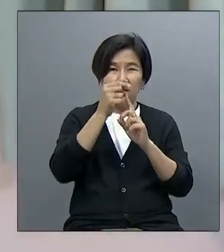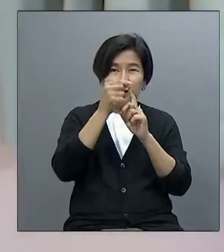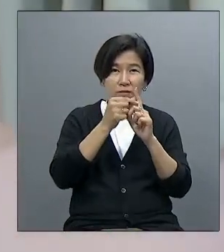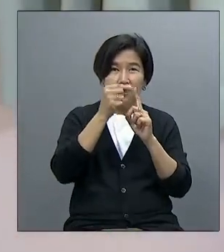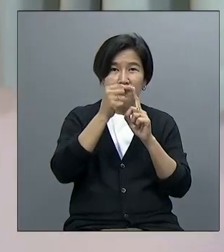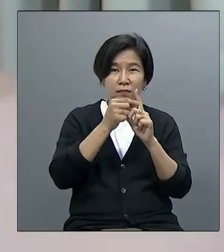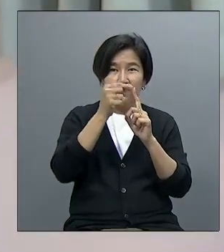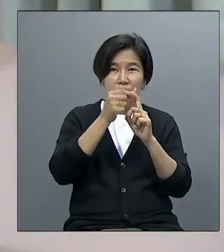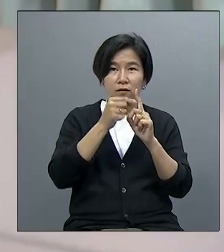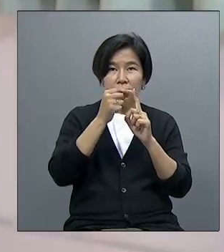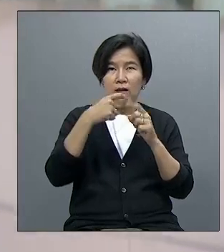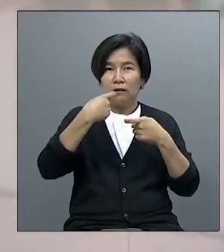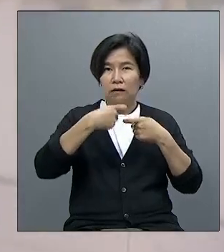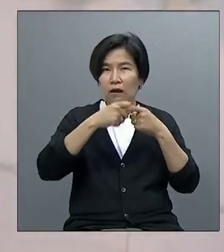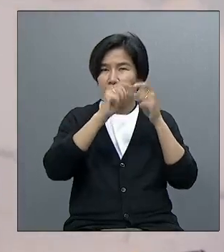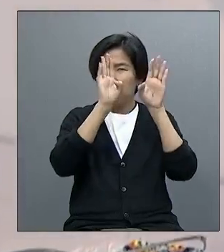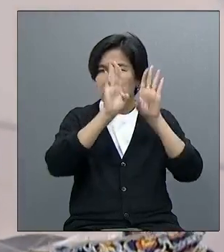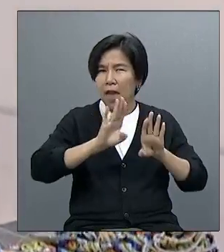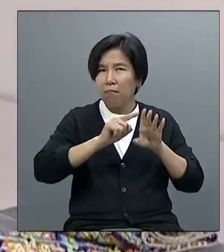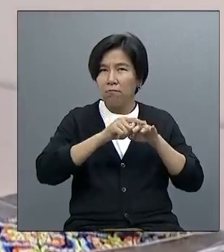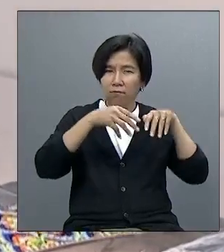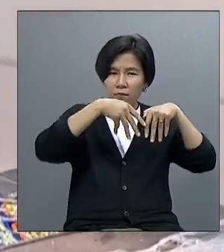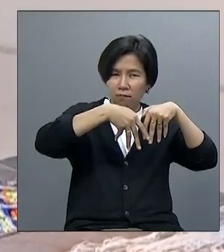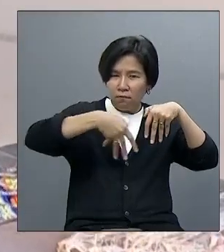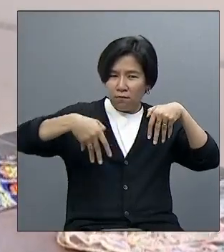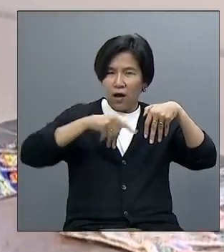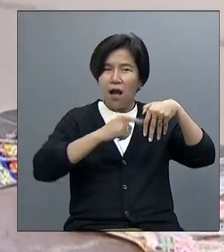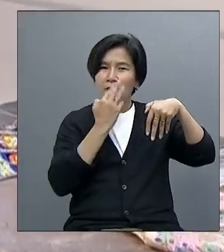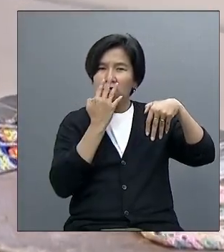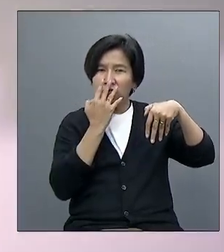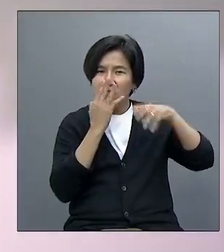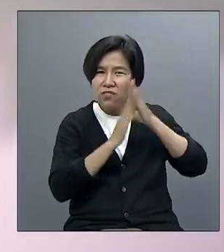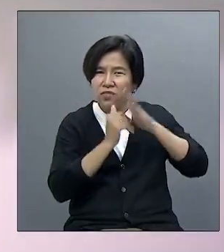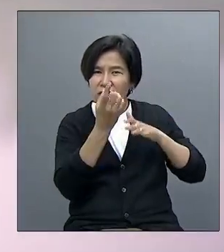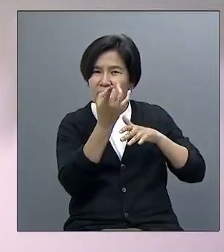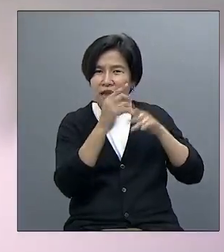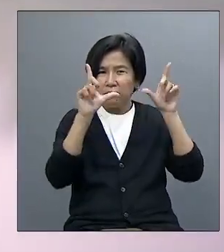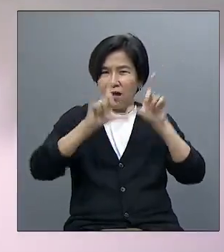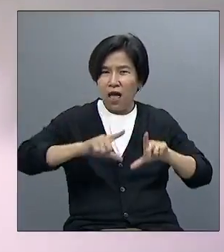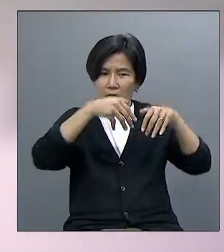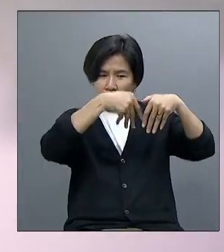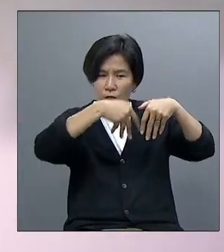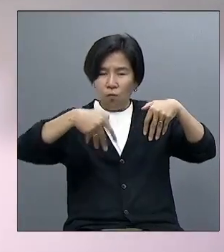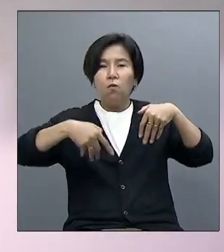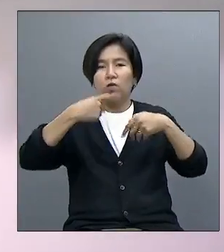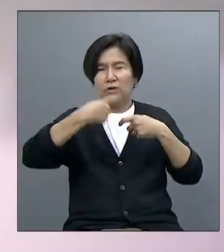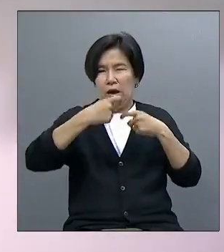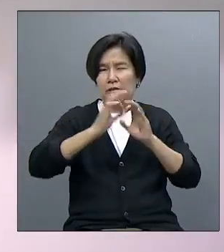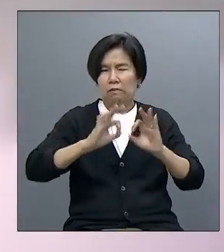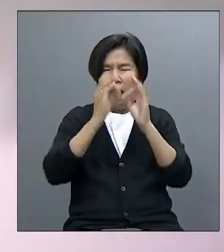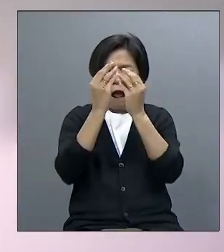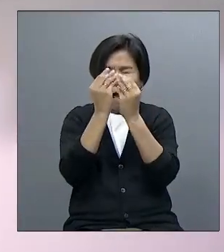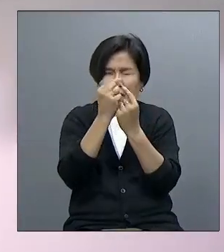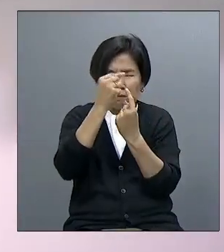าจจะไม่ยากมันยากตรงวางแพทเทิร์นเนาะ ใช่ใช่ใช่ นะวางแบบว่าจะให้ไงเป็นลายให้เป็นสวยจนเป็นชุดเนี่ยนะครับมันเลยเป็นงานที่ละเอียดมากเลย ค่ะ